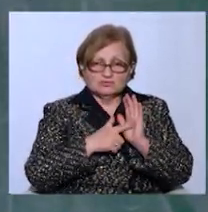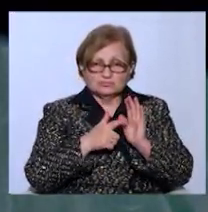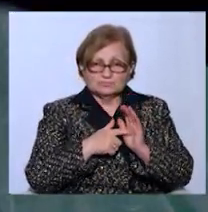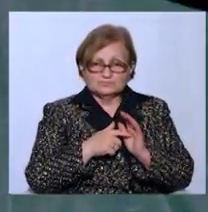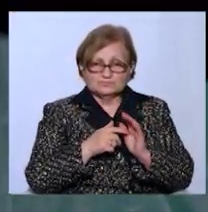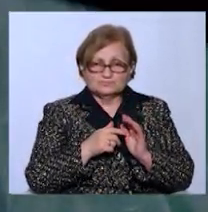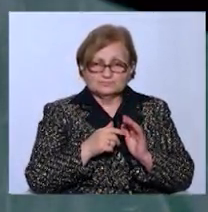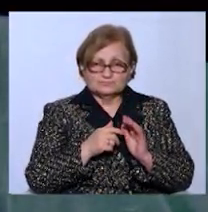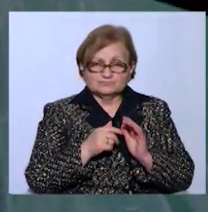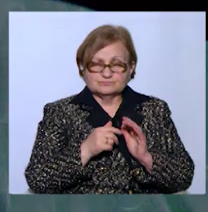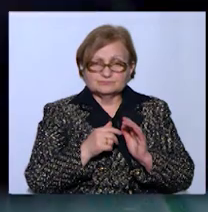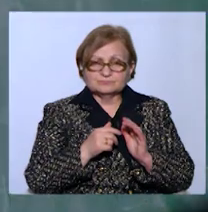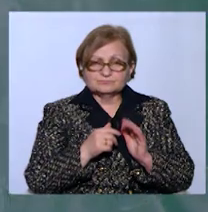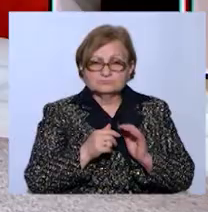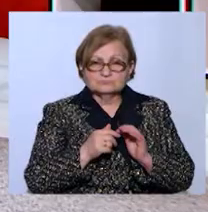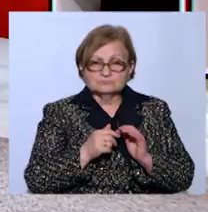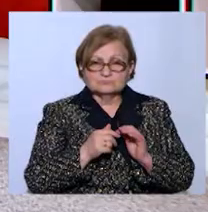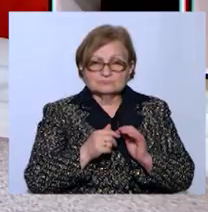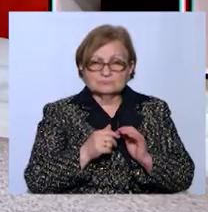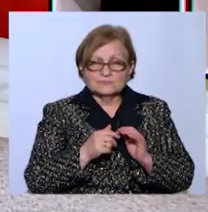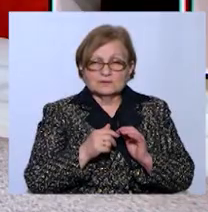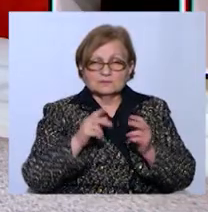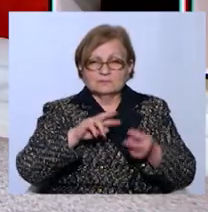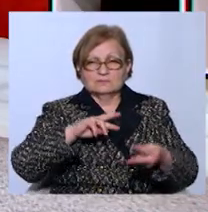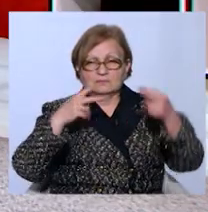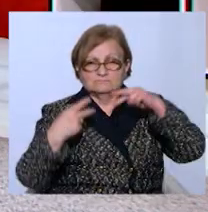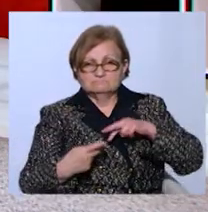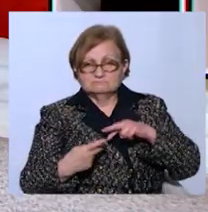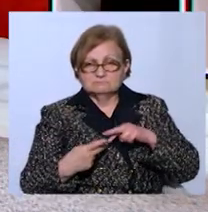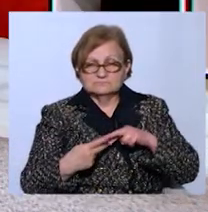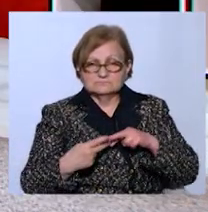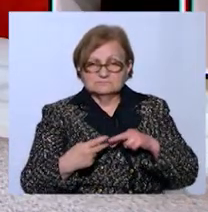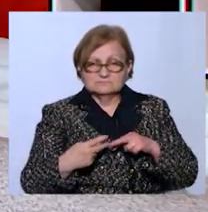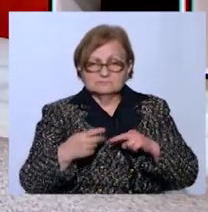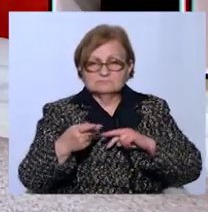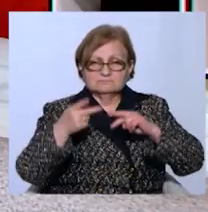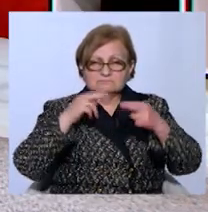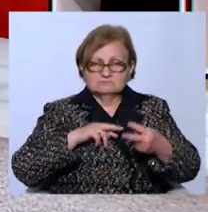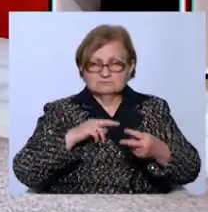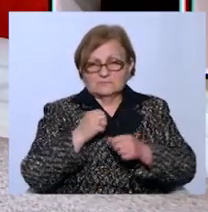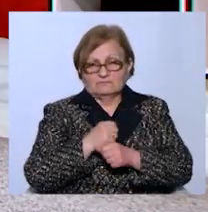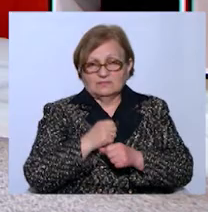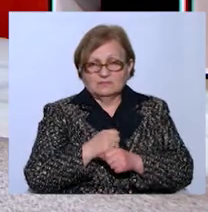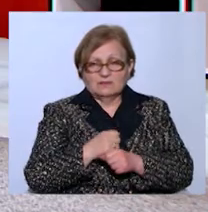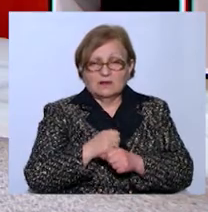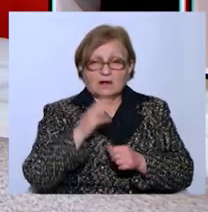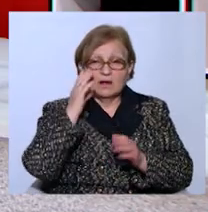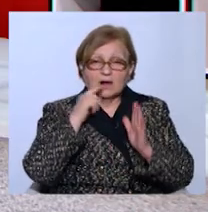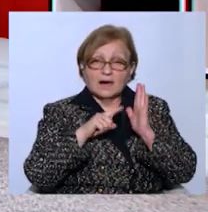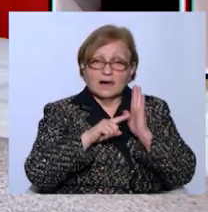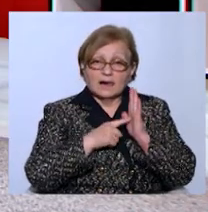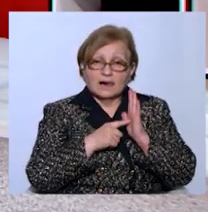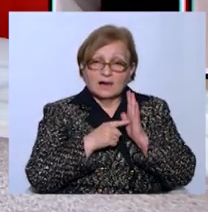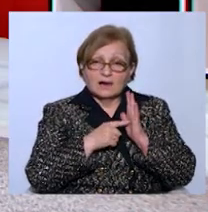ასე რო თქვათ, უშნოთ რო თქვათ, ამოვატრიალე მრიცხველის ადგილას მნიშვნელი შეადგენს მრიცხველი, მაგრამ გამრავლება რო ვთქვი მე